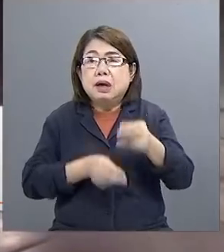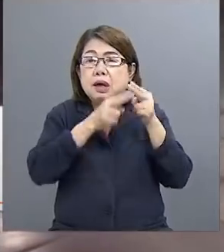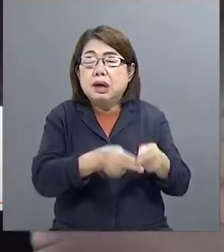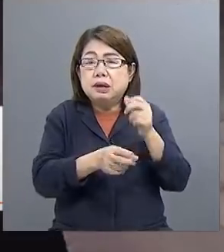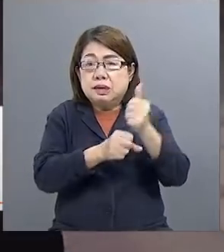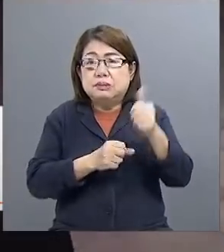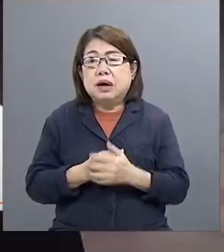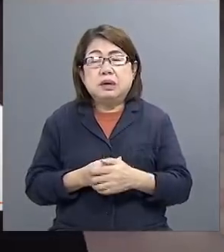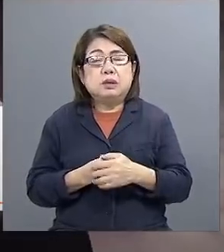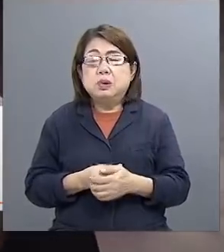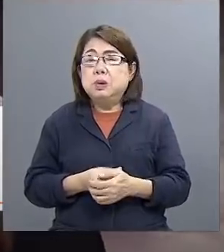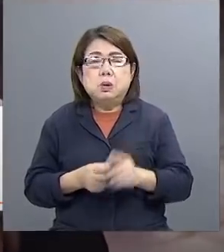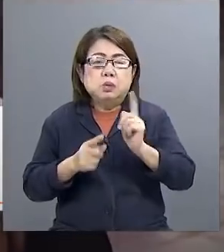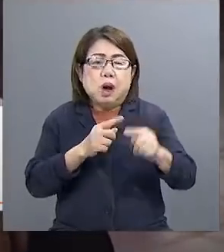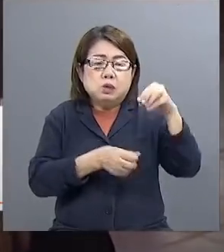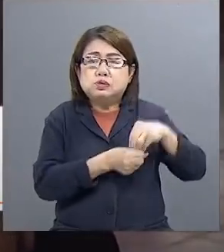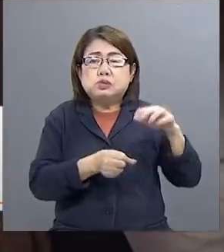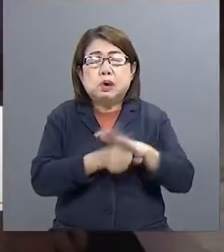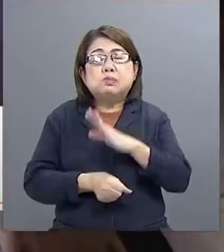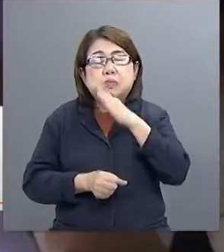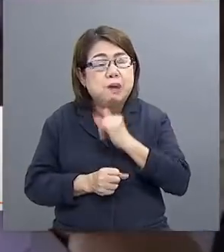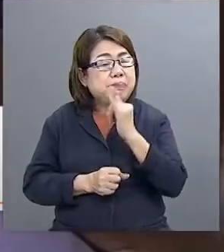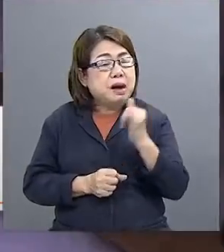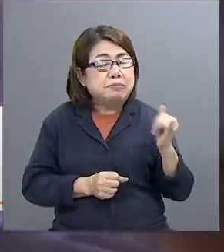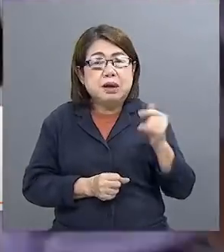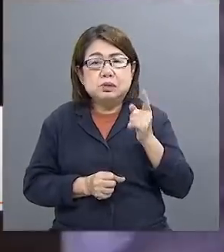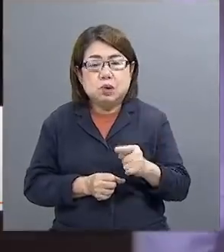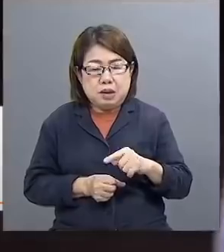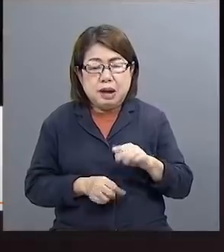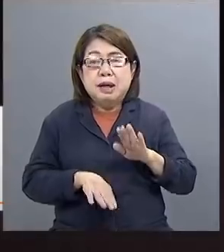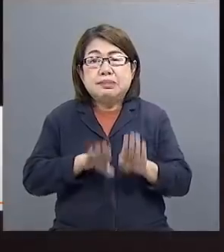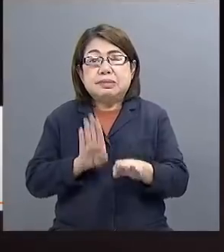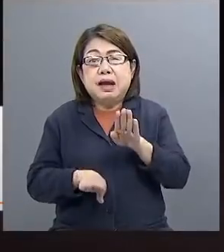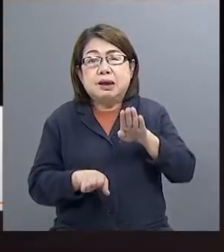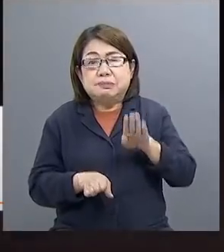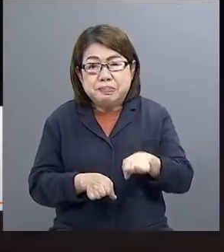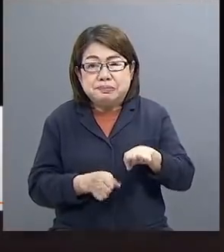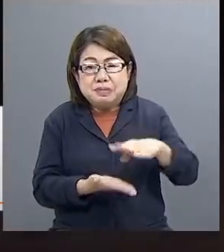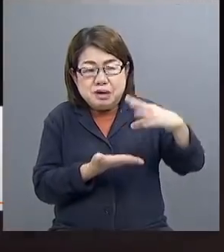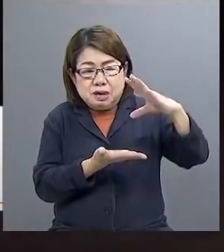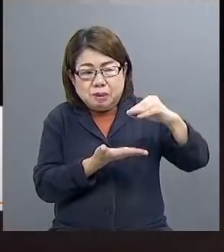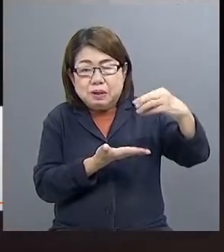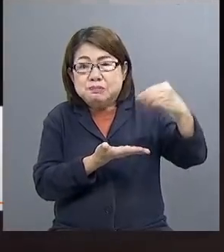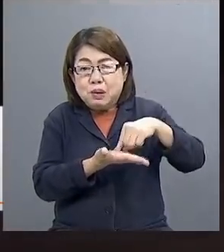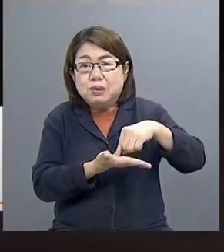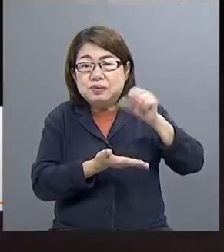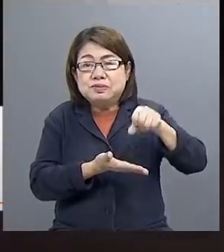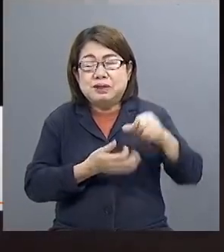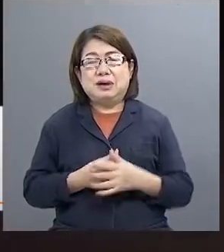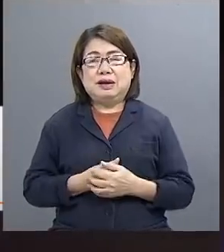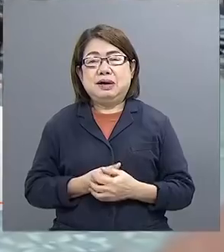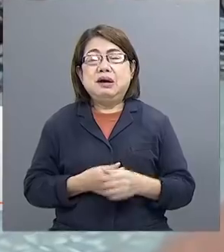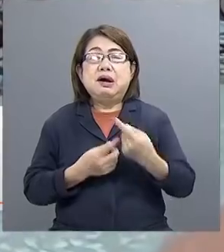เลยปกติเวลาไปสถานีตั้งแต่เดี๋ยวนี้ต้องใช้เท้าเหยียบชายไปห้องเดียวนะโอ้โหอัตโนนาโถตนแลเป็นที่ขึ้นต้น